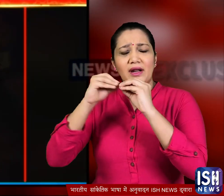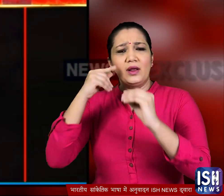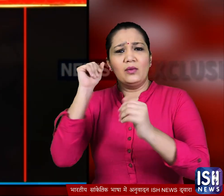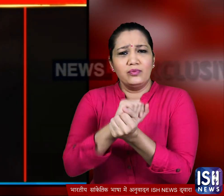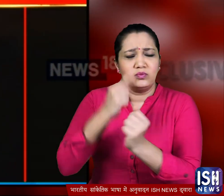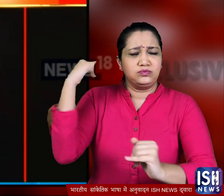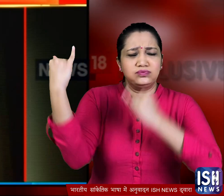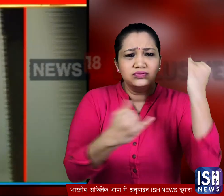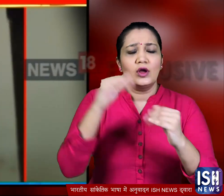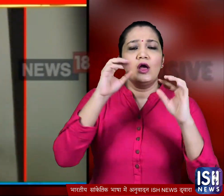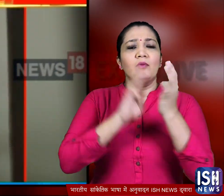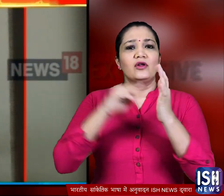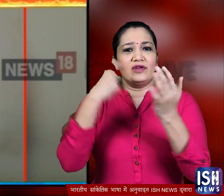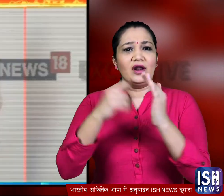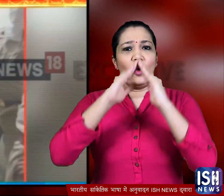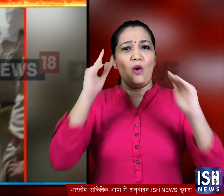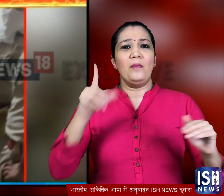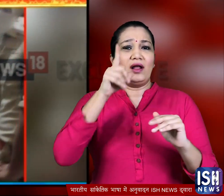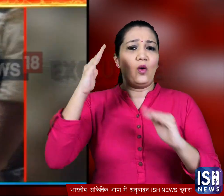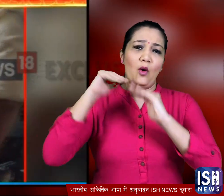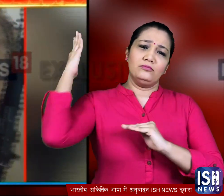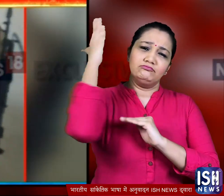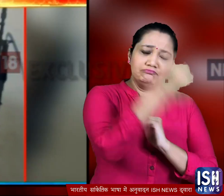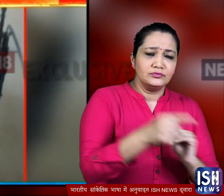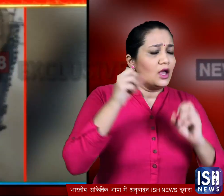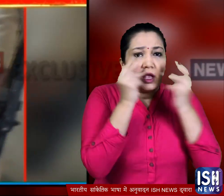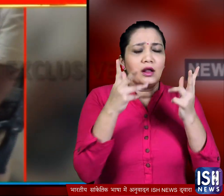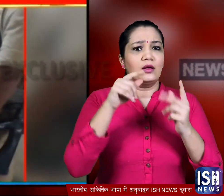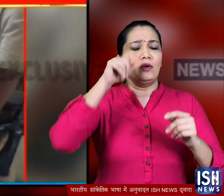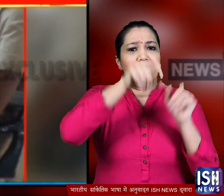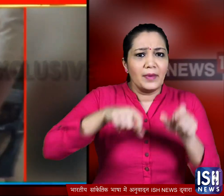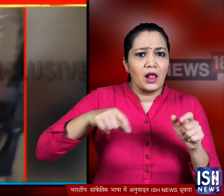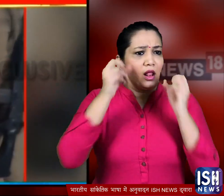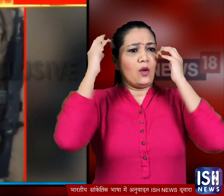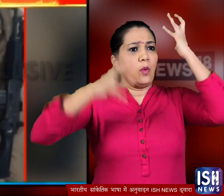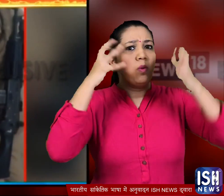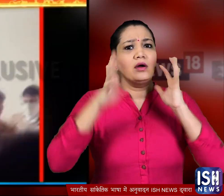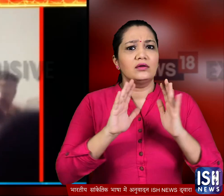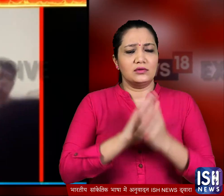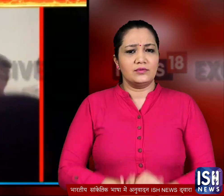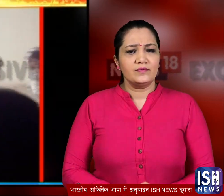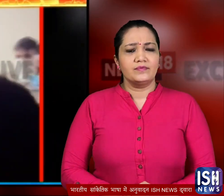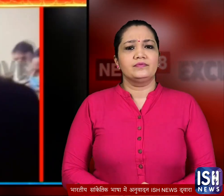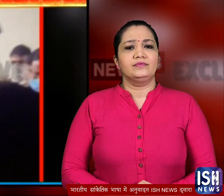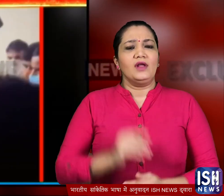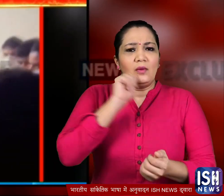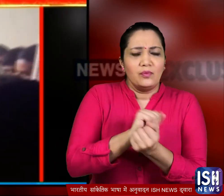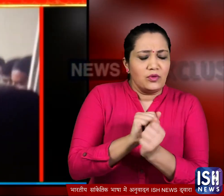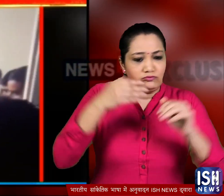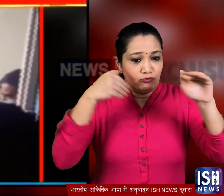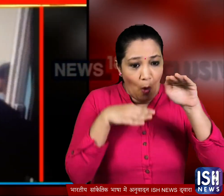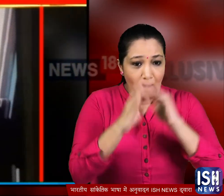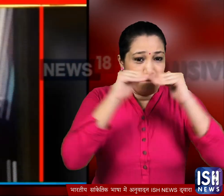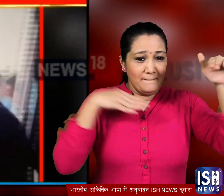की पुलिस आधी रात को मुनव्वर राना के लखनऊ के घर पहुंच गई। अचानक आई पुलिस को देखकर घर में मौजूद लोग परेशान हो गए। उन्होंने कोशिश की कि पुलिस